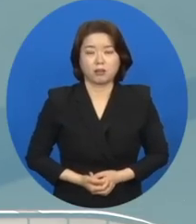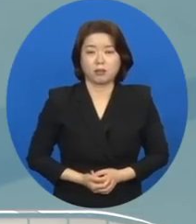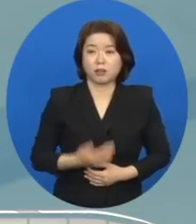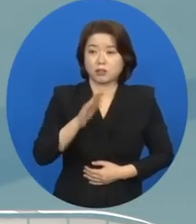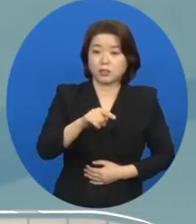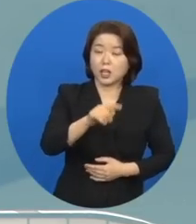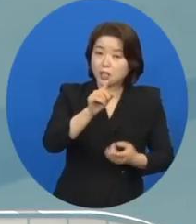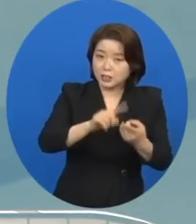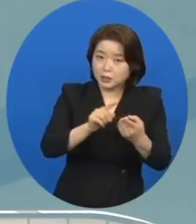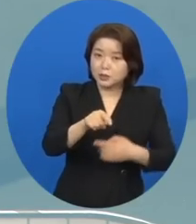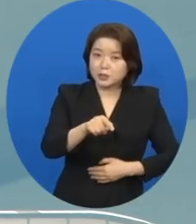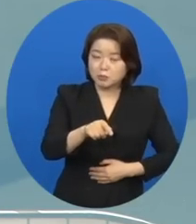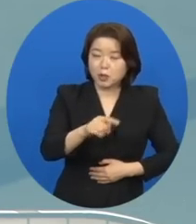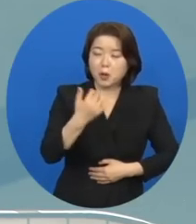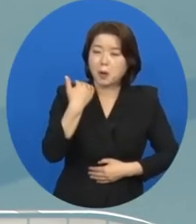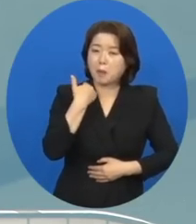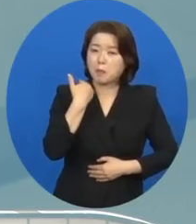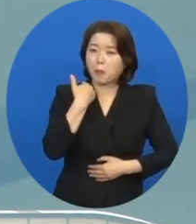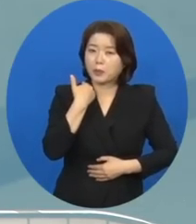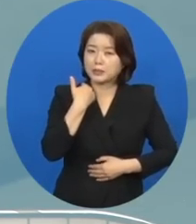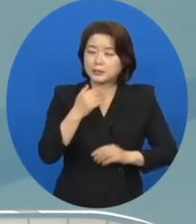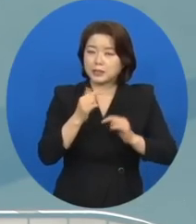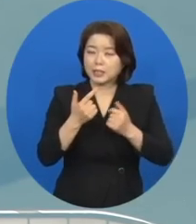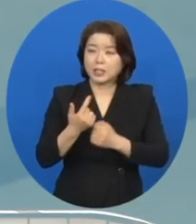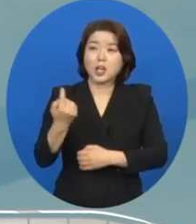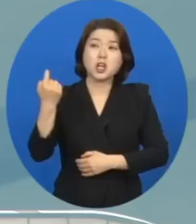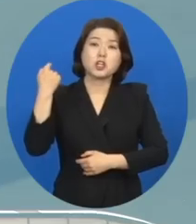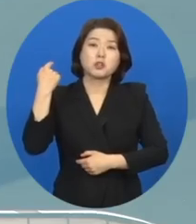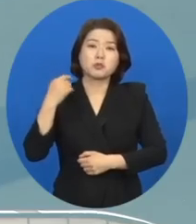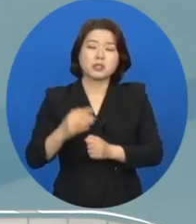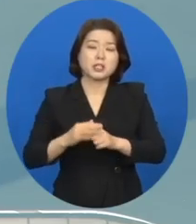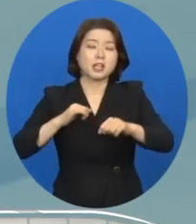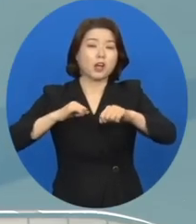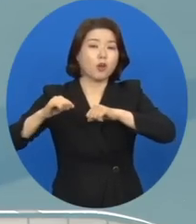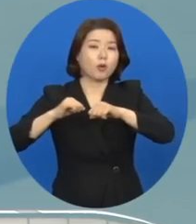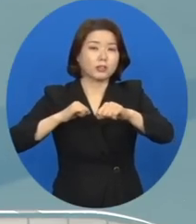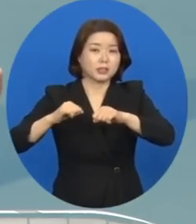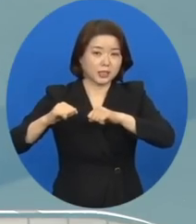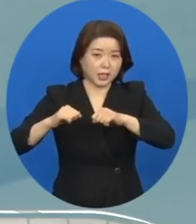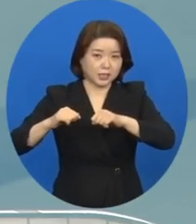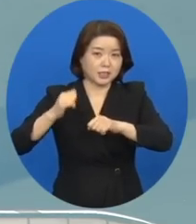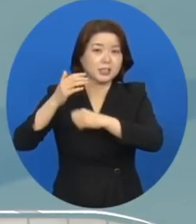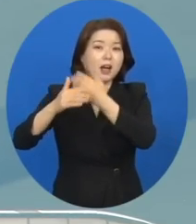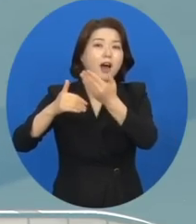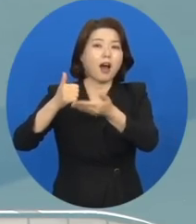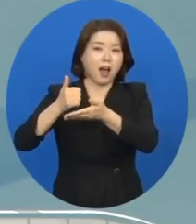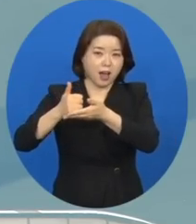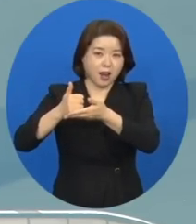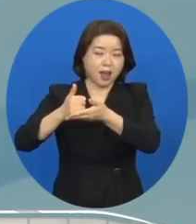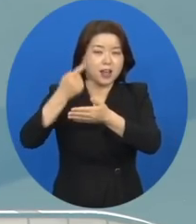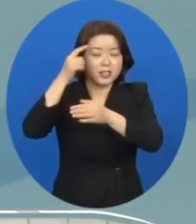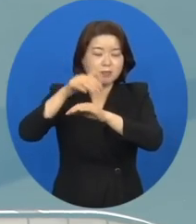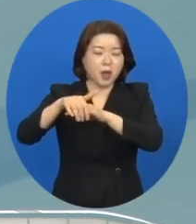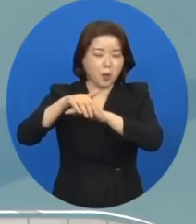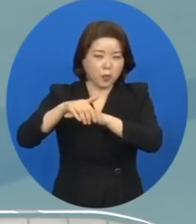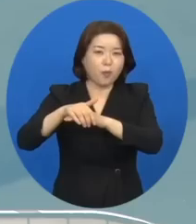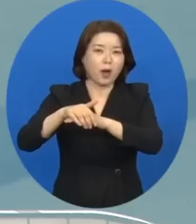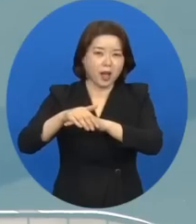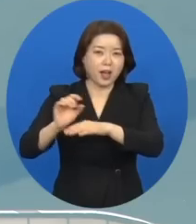실은 그것이 보이지 않게 뒤에서 역사하시는 하나님의 모략에